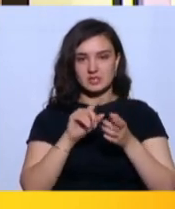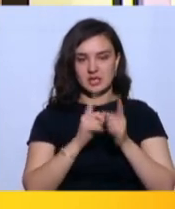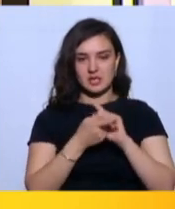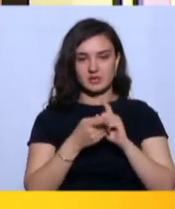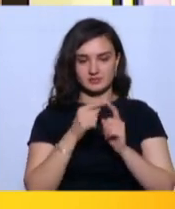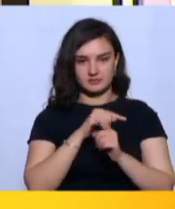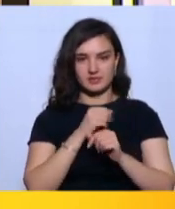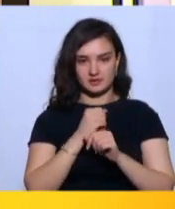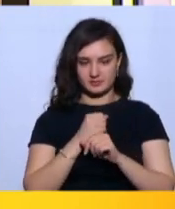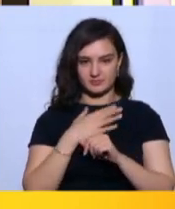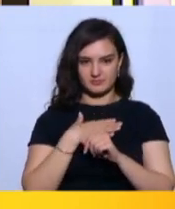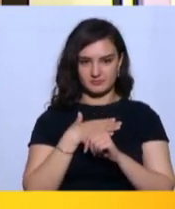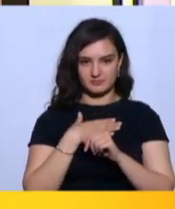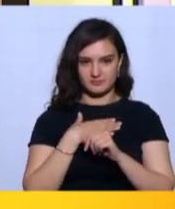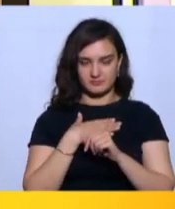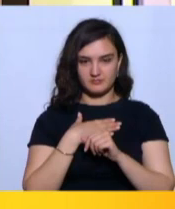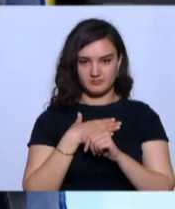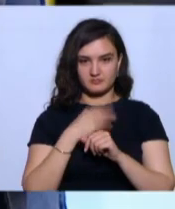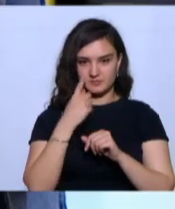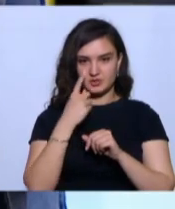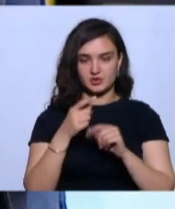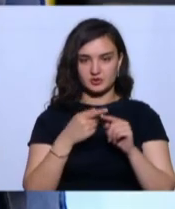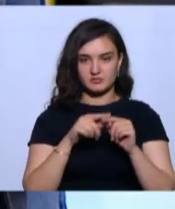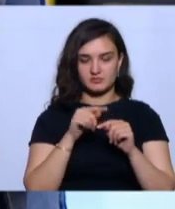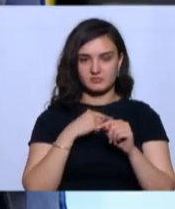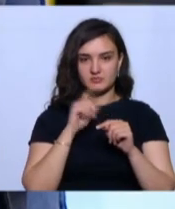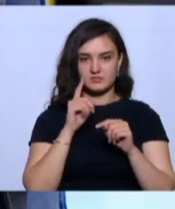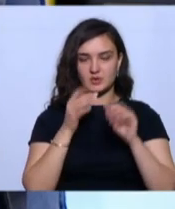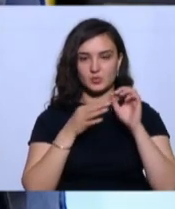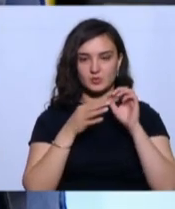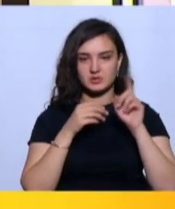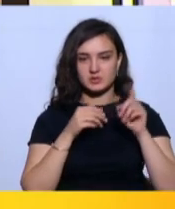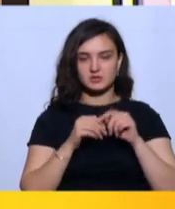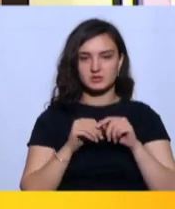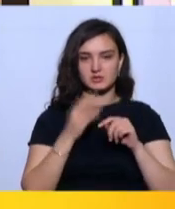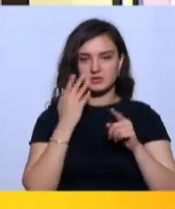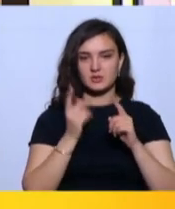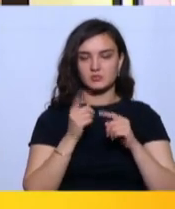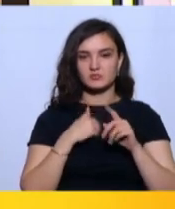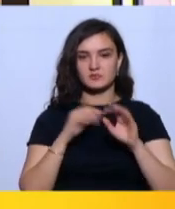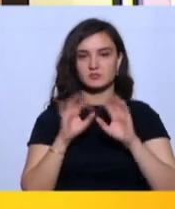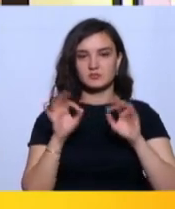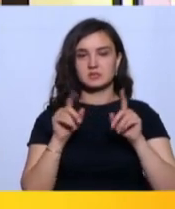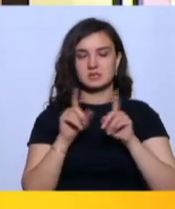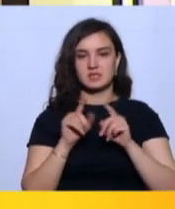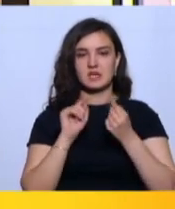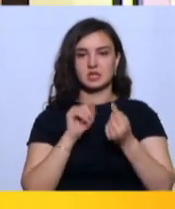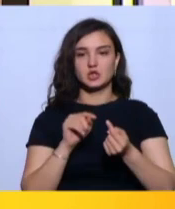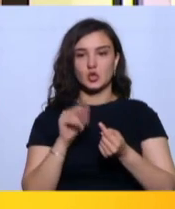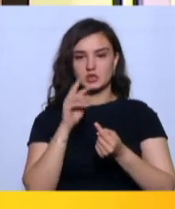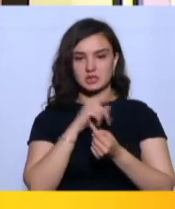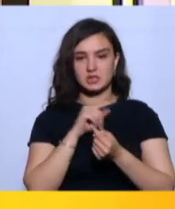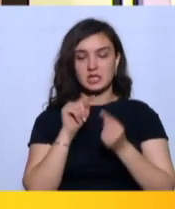ეს ჩვენი მინიშნების როლს ასრულებს ჩვენი მწვანე ყურძენი. რეალურად ჩვენ ლაპარაკობთ ისევ